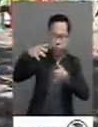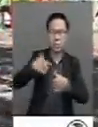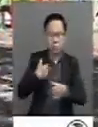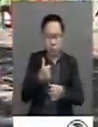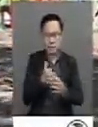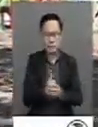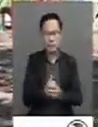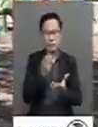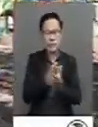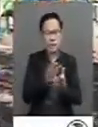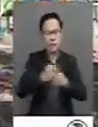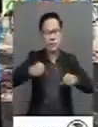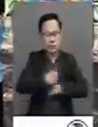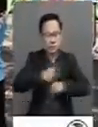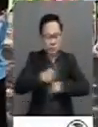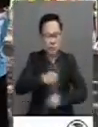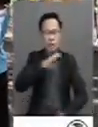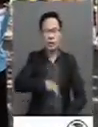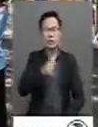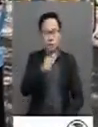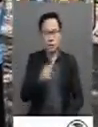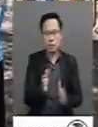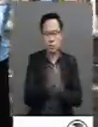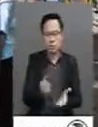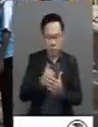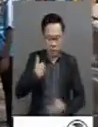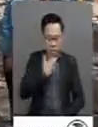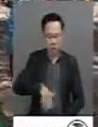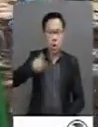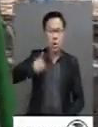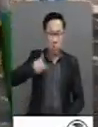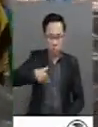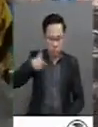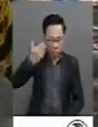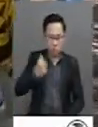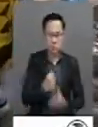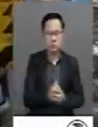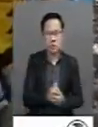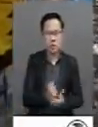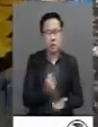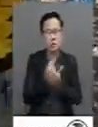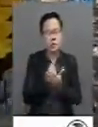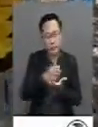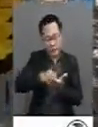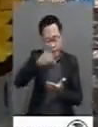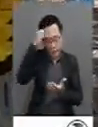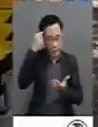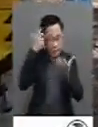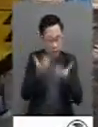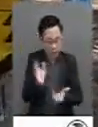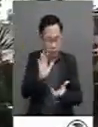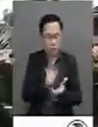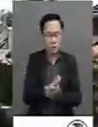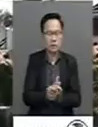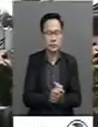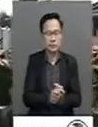ที่เป็นสันทนาการเลยออกมาออกกำลังกายเพื่อจะให้ความอบอุ่นกับร่างกายเป็นวิธีที่ดีนะคุณครูนี ่เด็กๆว่าไม่เครียดด้วย ใช่ค่ะให้สุขภาพแข็งแรงนะ